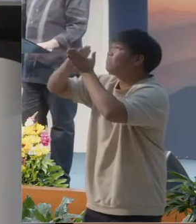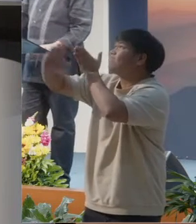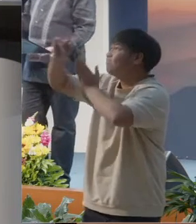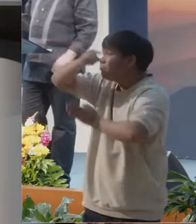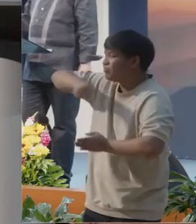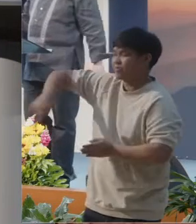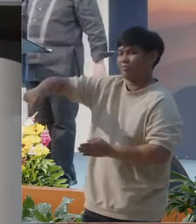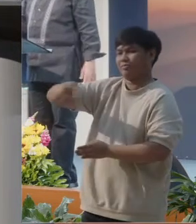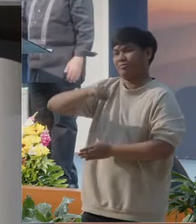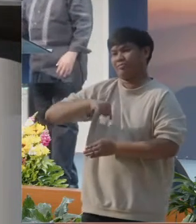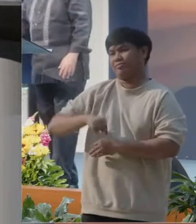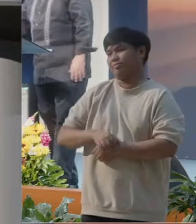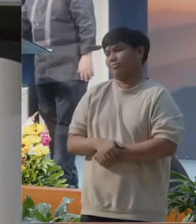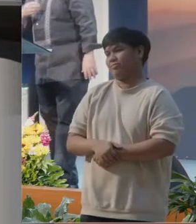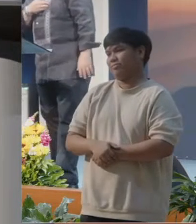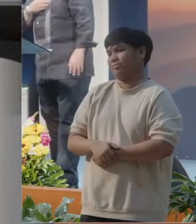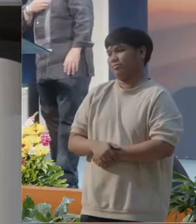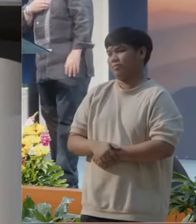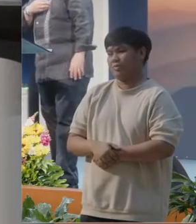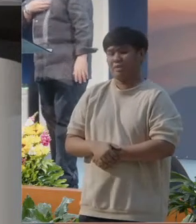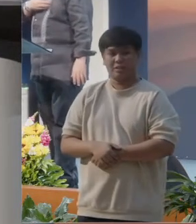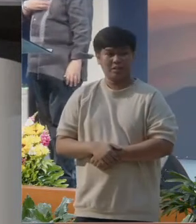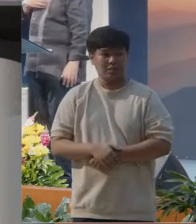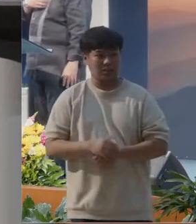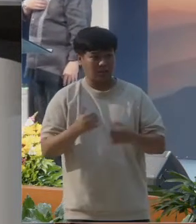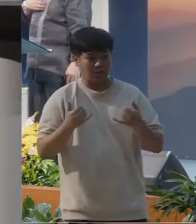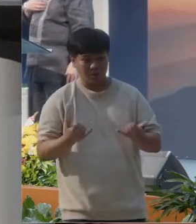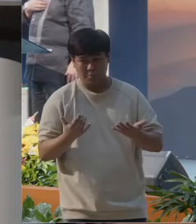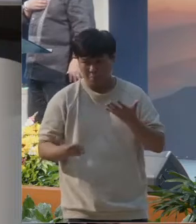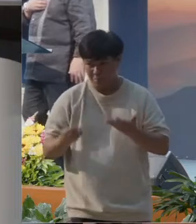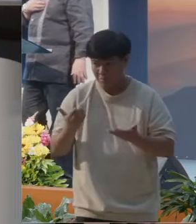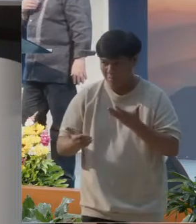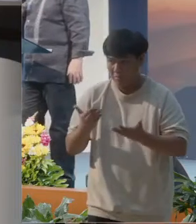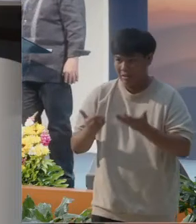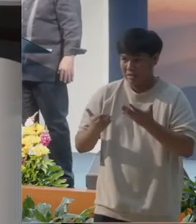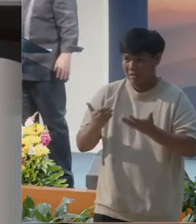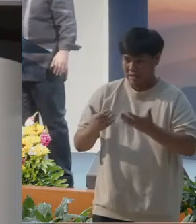Alam nyo, sabi ko nga, siguro po may konti ring parang